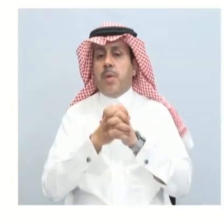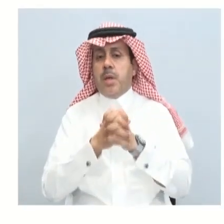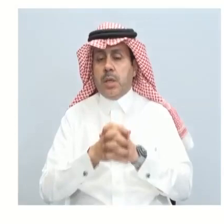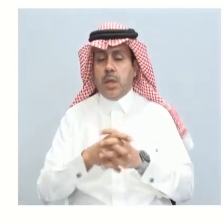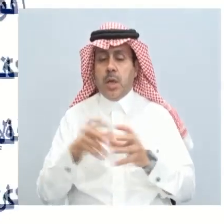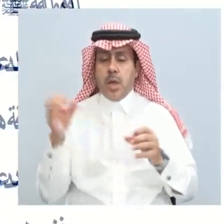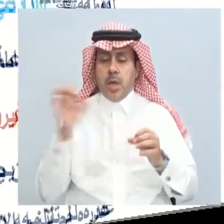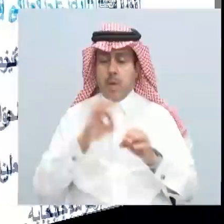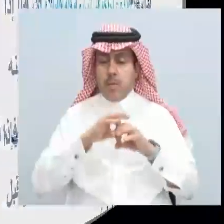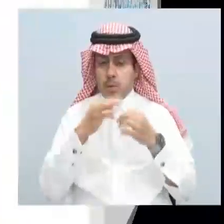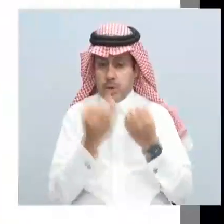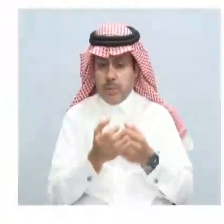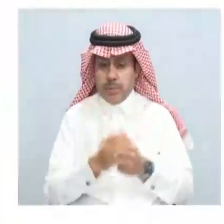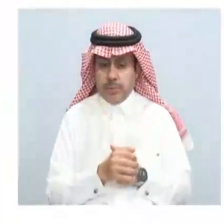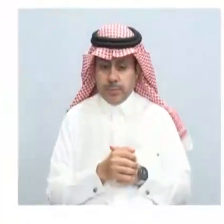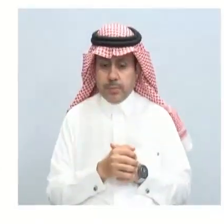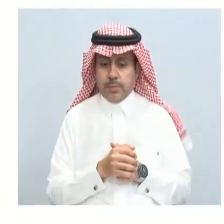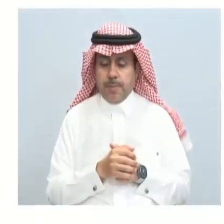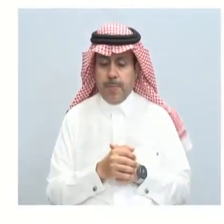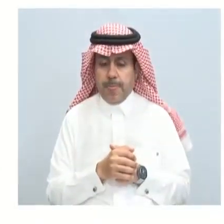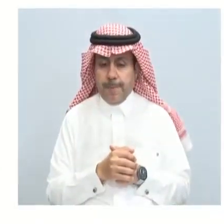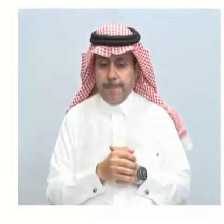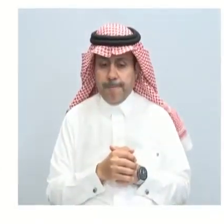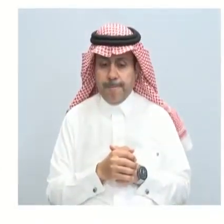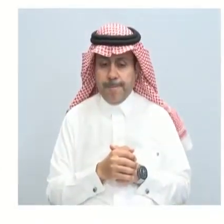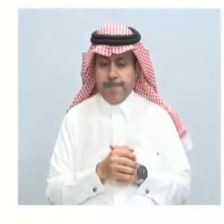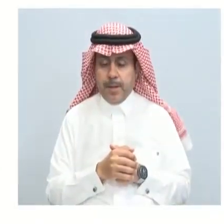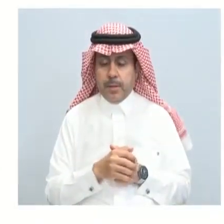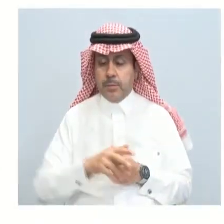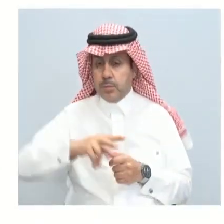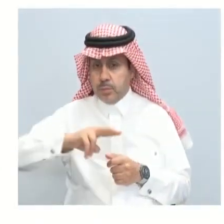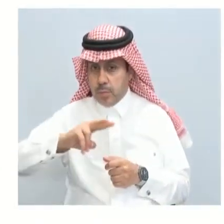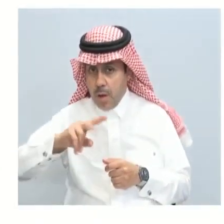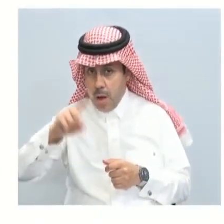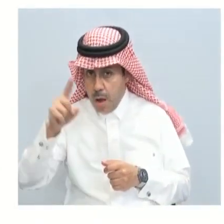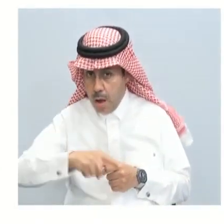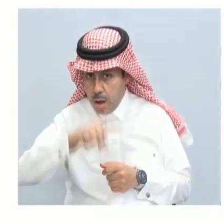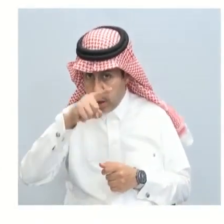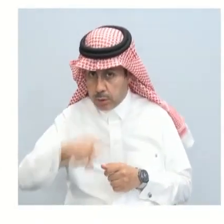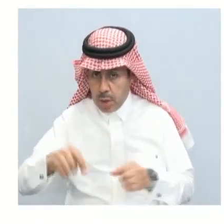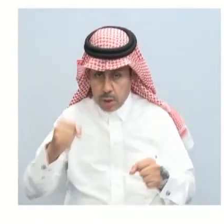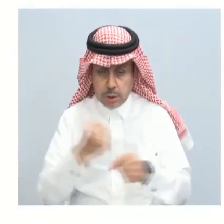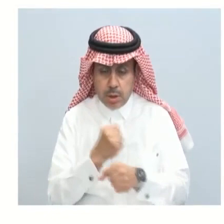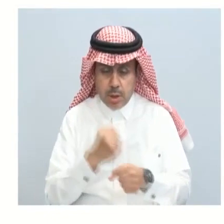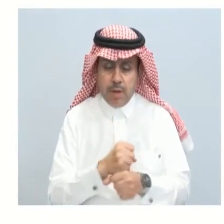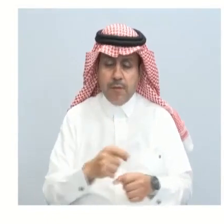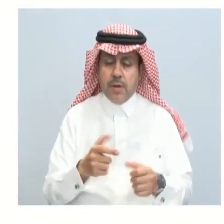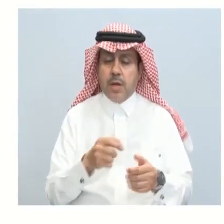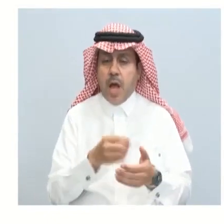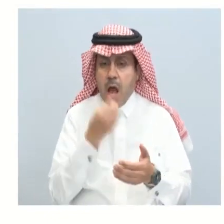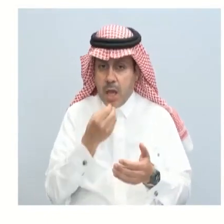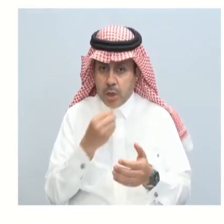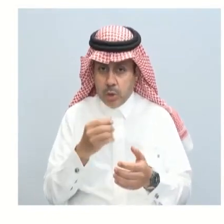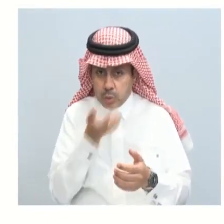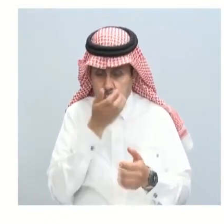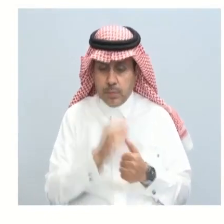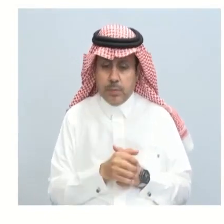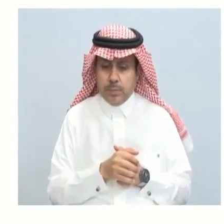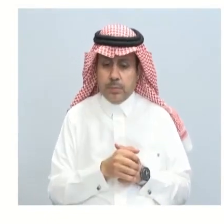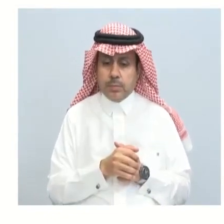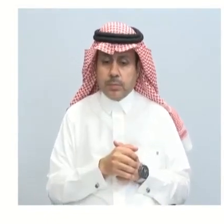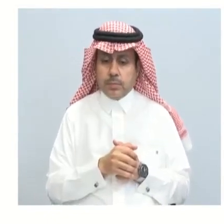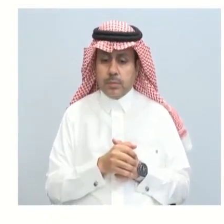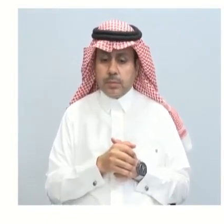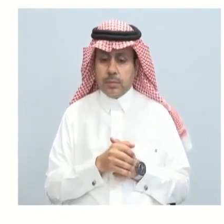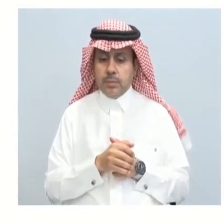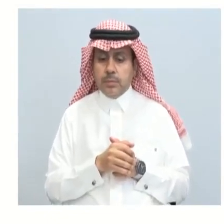المؤمنين هنا ايضا ناتي الى مخالفات تقع عند بعض الناس في الولائم المتعلقه